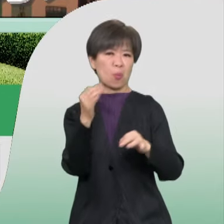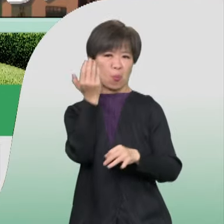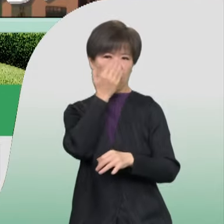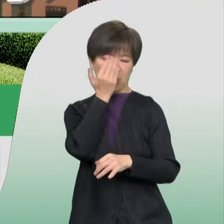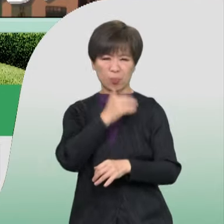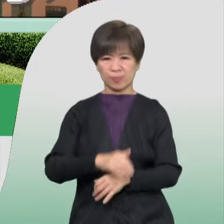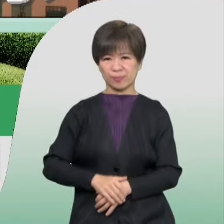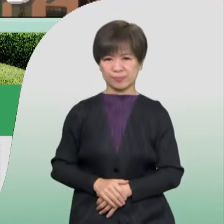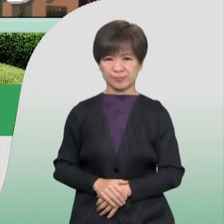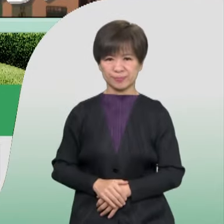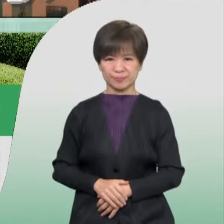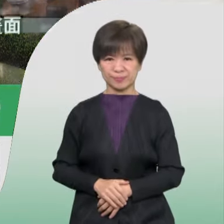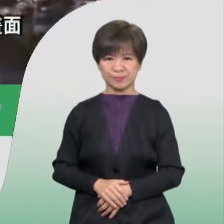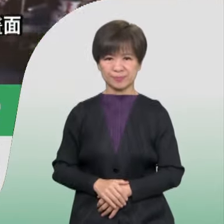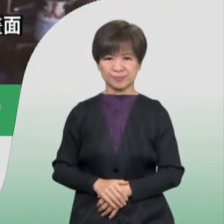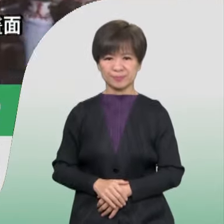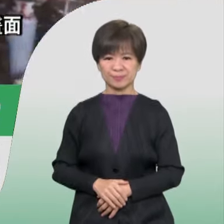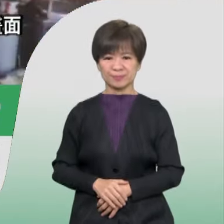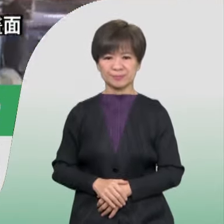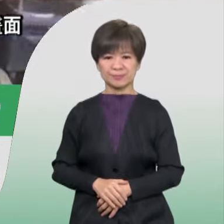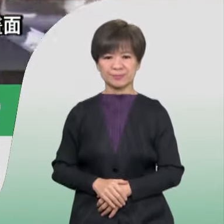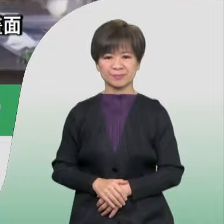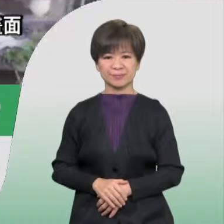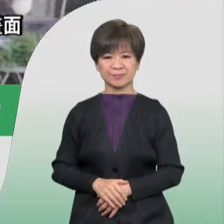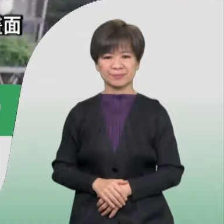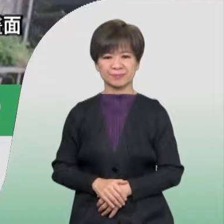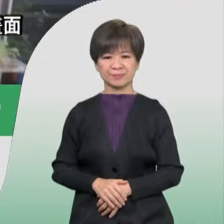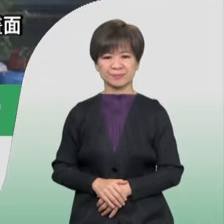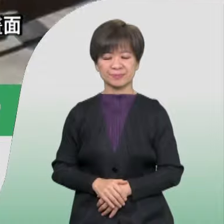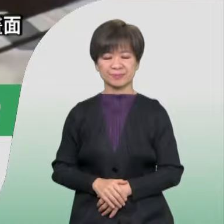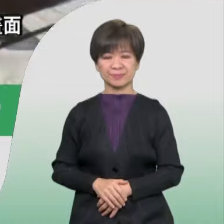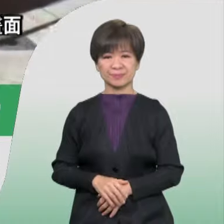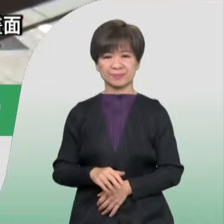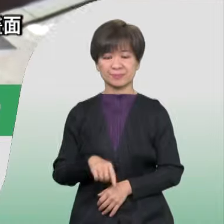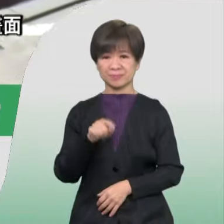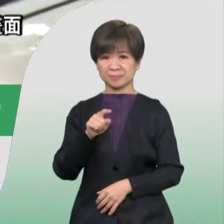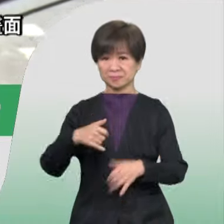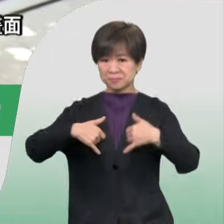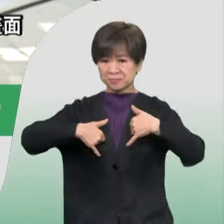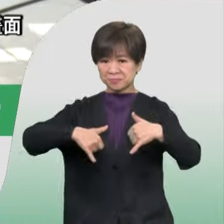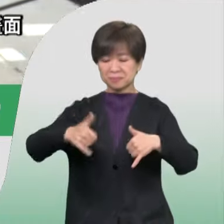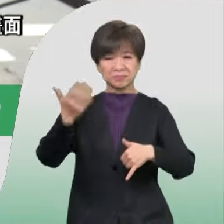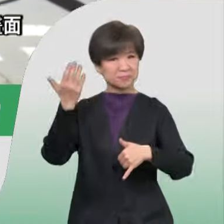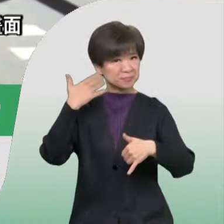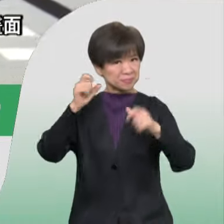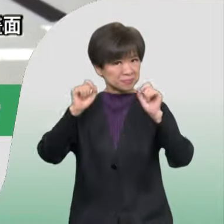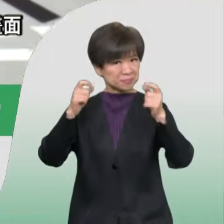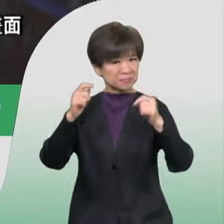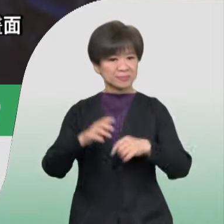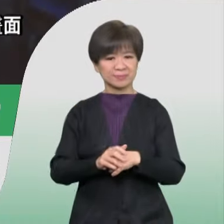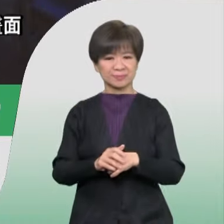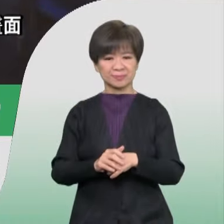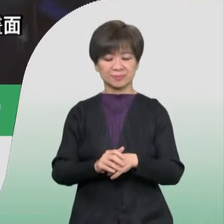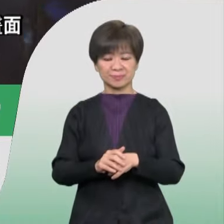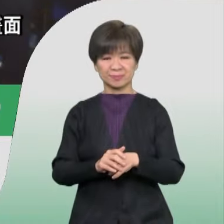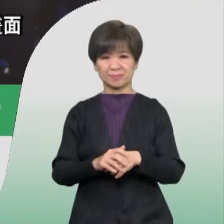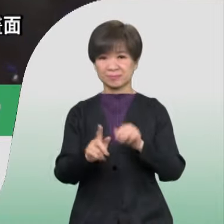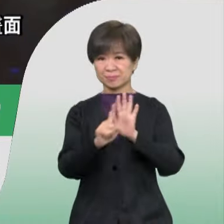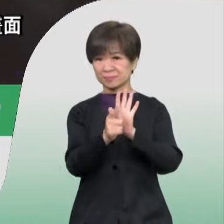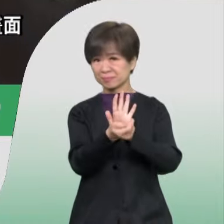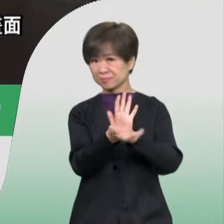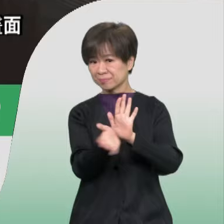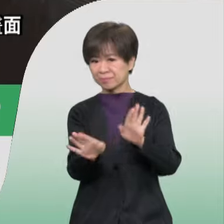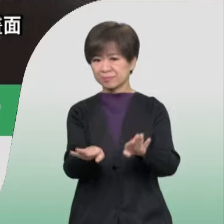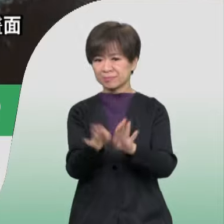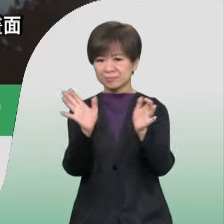改进。 因为有你，我们的街道变得跟以前不一样了。 新国展示一块时，奉